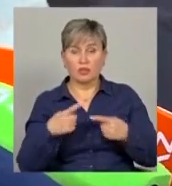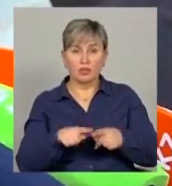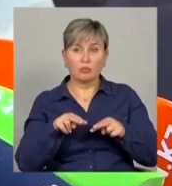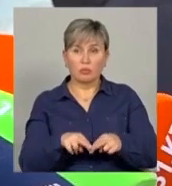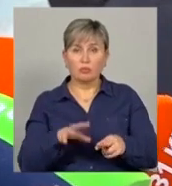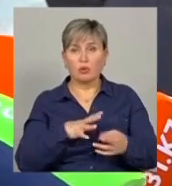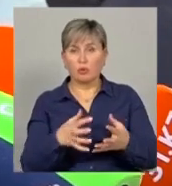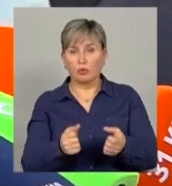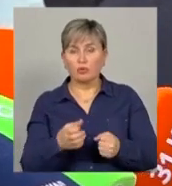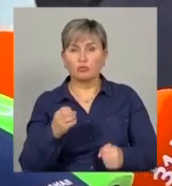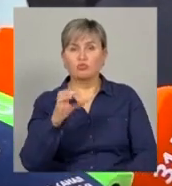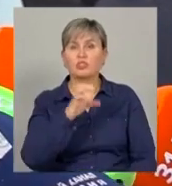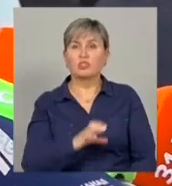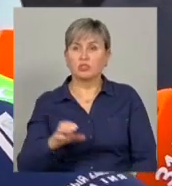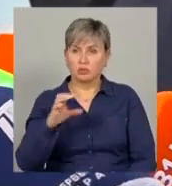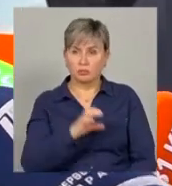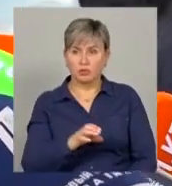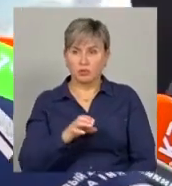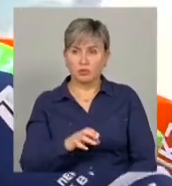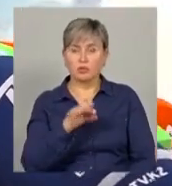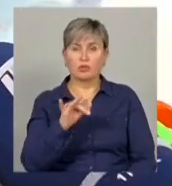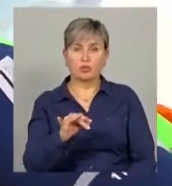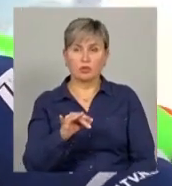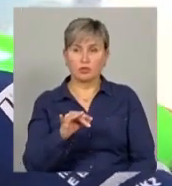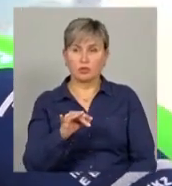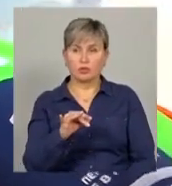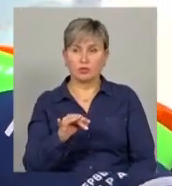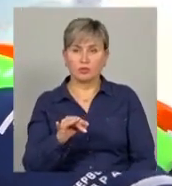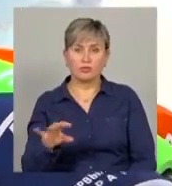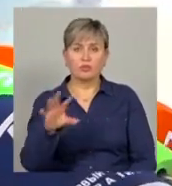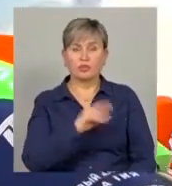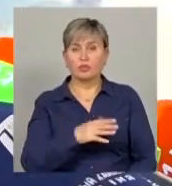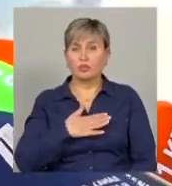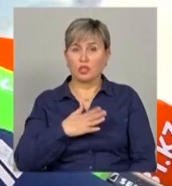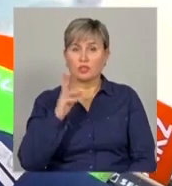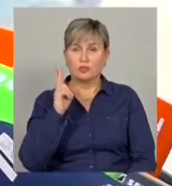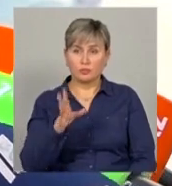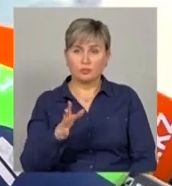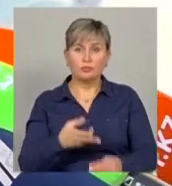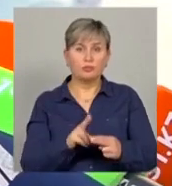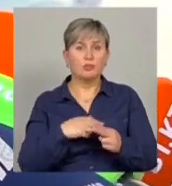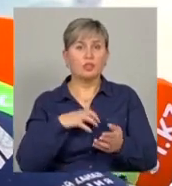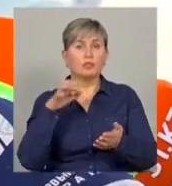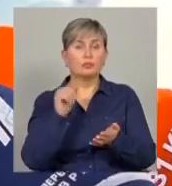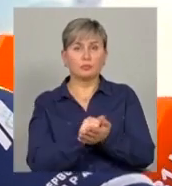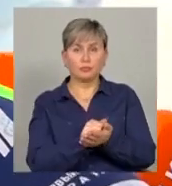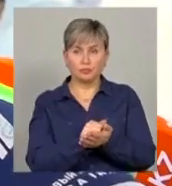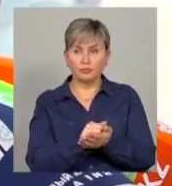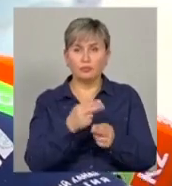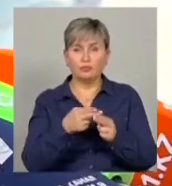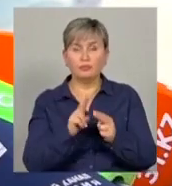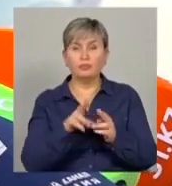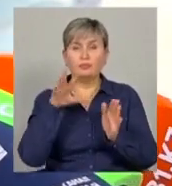были получены еще в сентябре месяце. И то, что все наши квартиры, которые мы забронировали и за которые